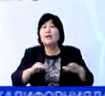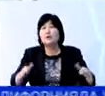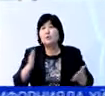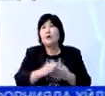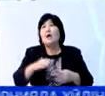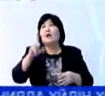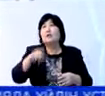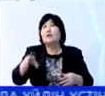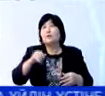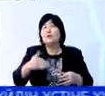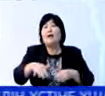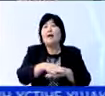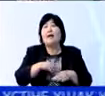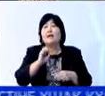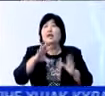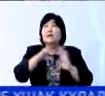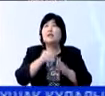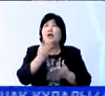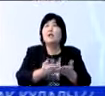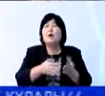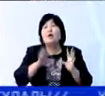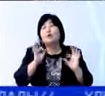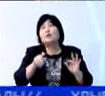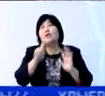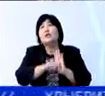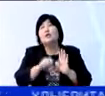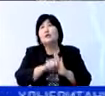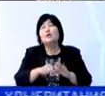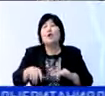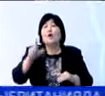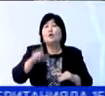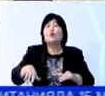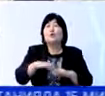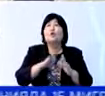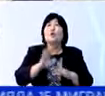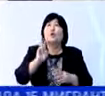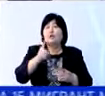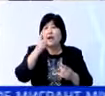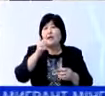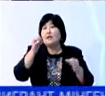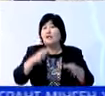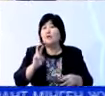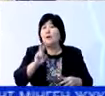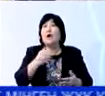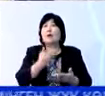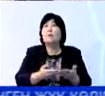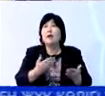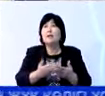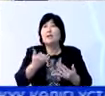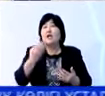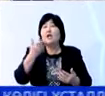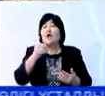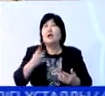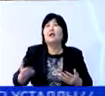Депутаттар е-халық ақпараттық жүйесіне енгізілген мәліметтің дұрыстығын тексеру үшін тұрғындардың үйлеріне ескертпестен барды. Мәселен, Шаған ауылының